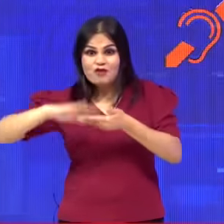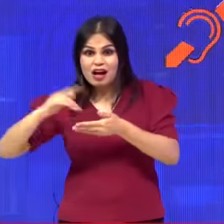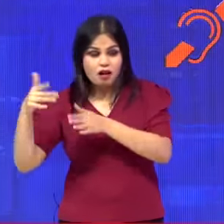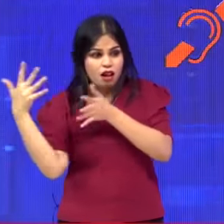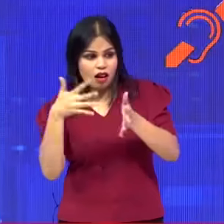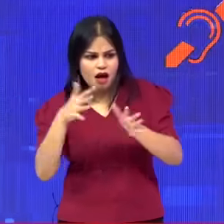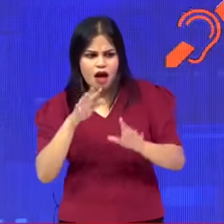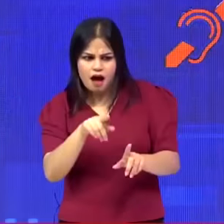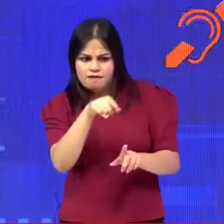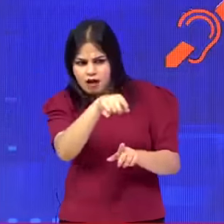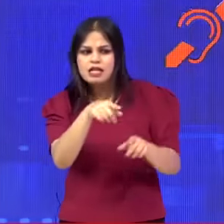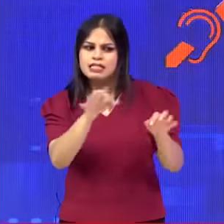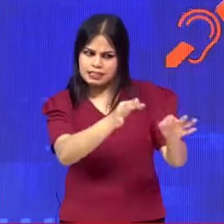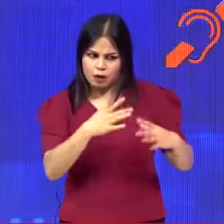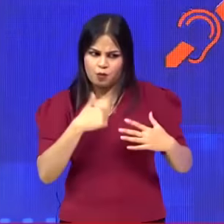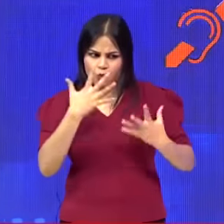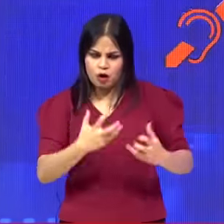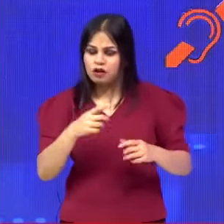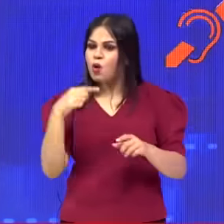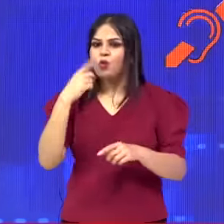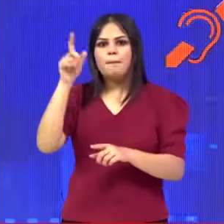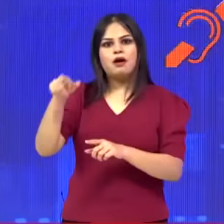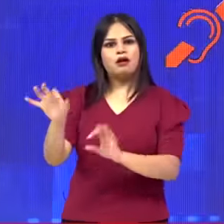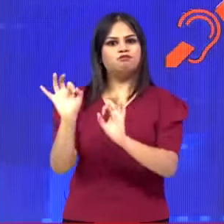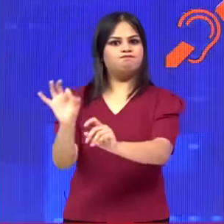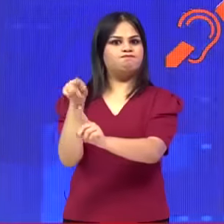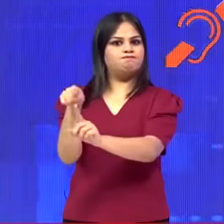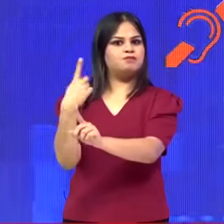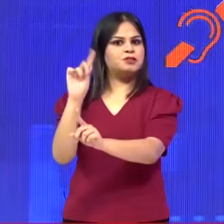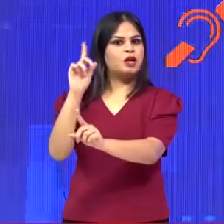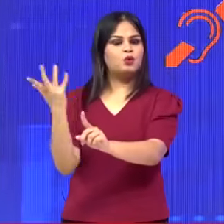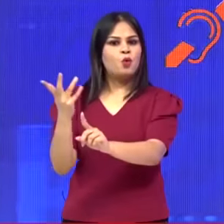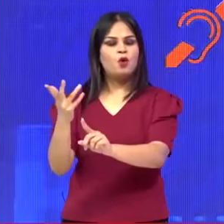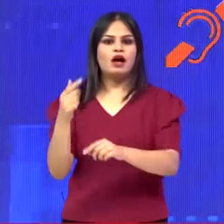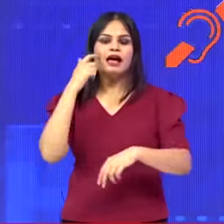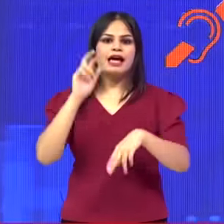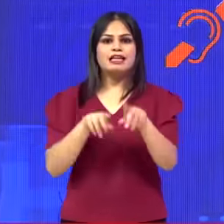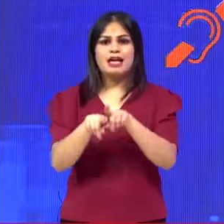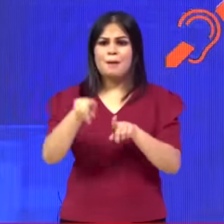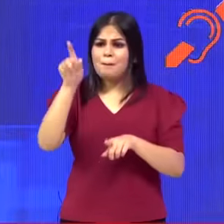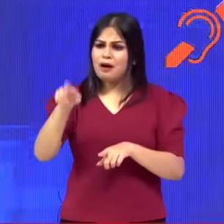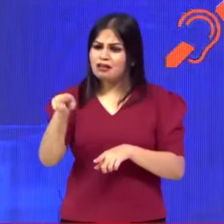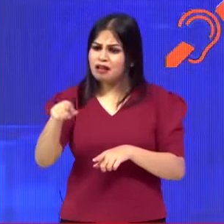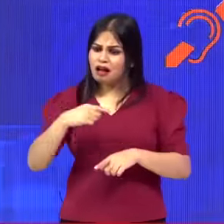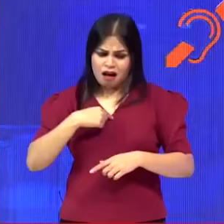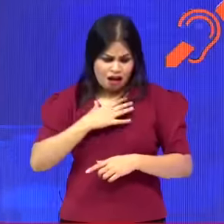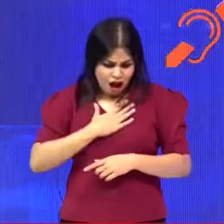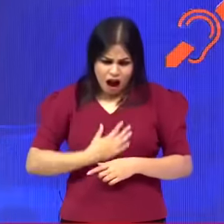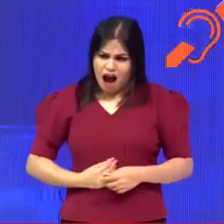सच्चा आदमी है, देखो सब बोल रहे, ये देखो करेक्ट, मतलब कि आप इतने नाखुश हैं अपने लाइफ